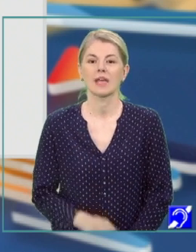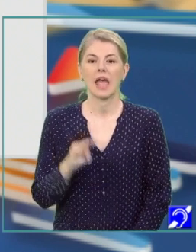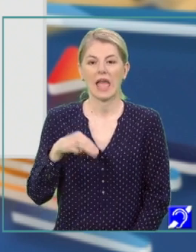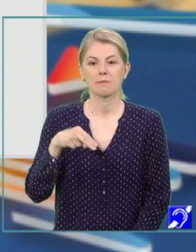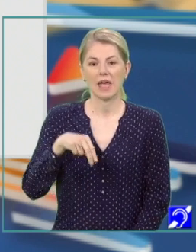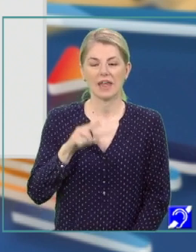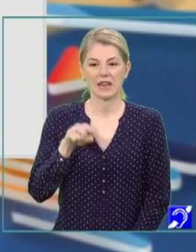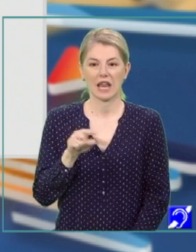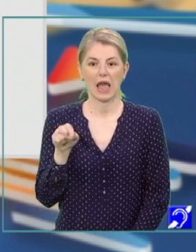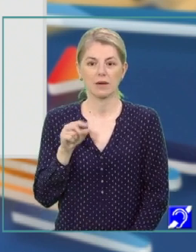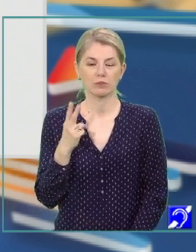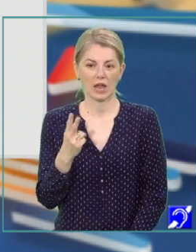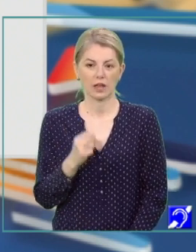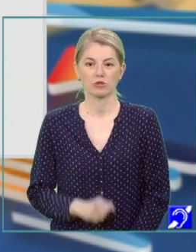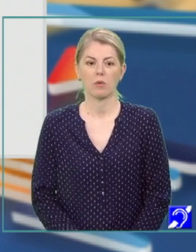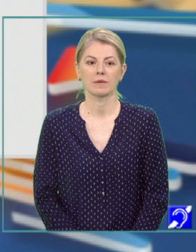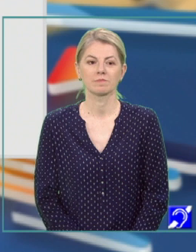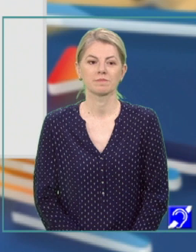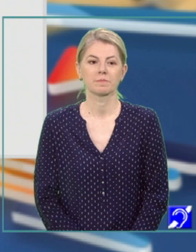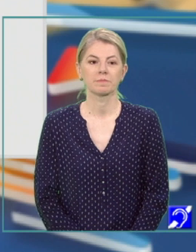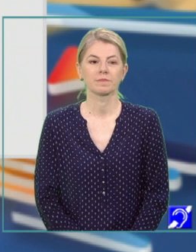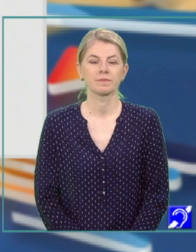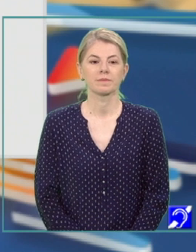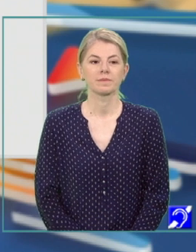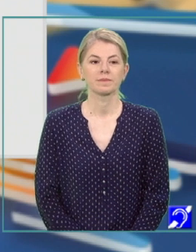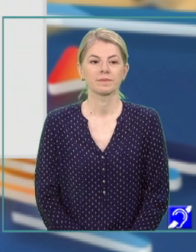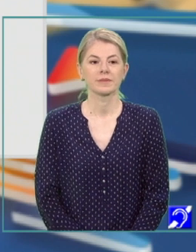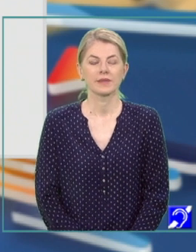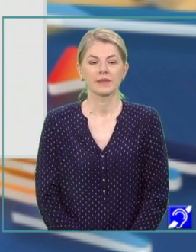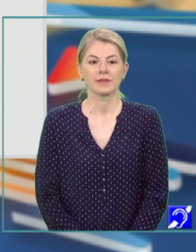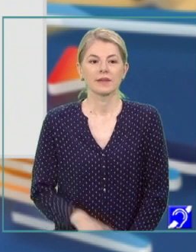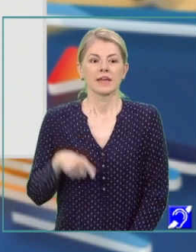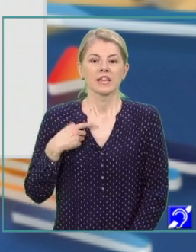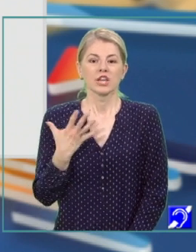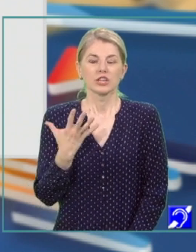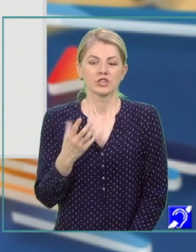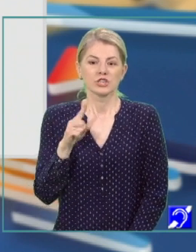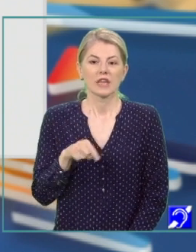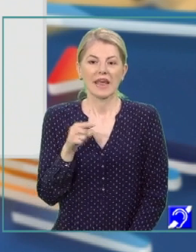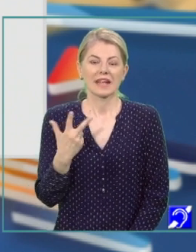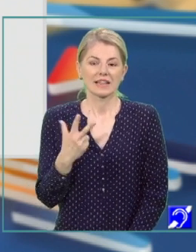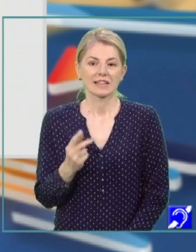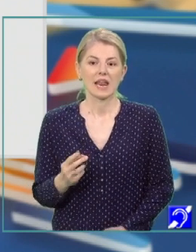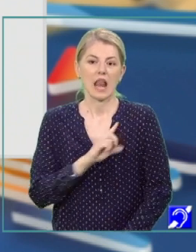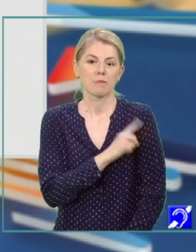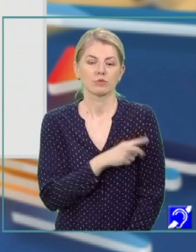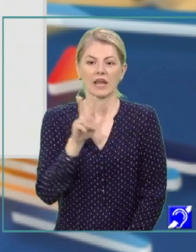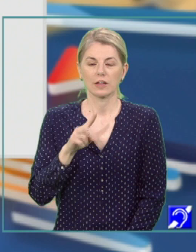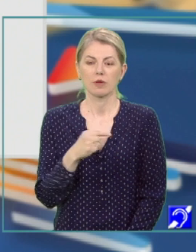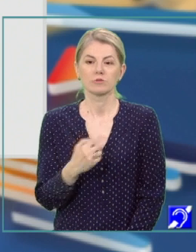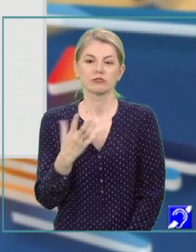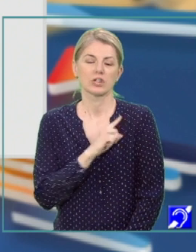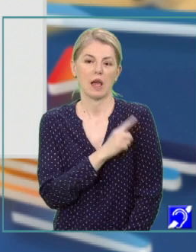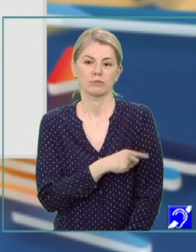MN pătrat, întâi am scris-o în litere, după care am înlocuit. Este 5 radical din 3 la pătrat, minus 5